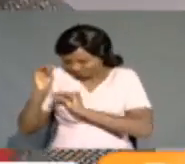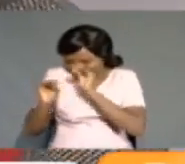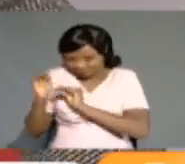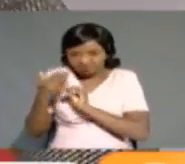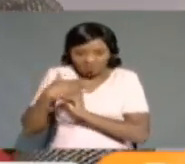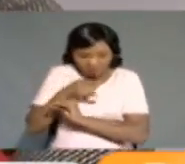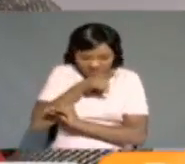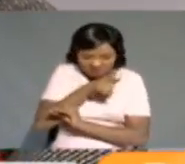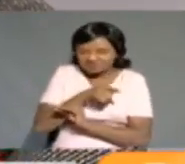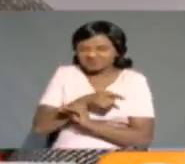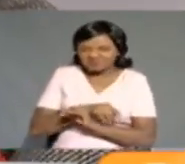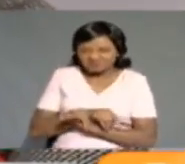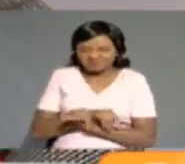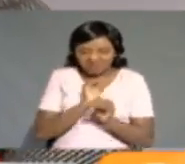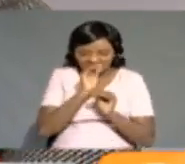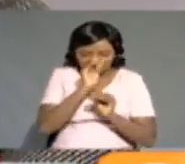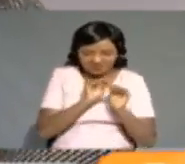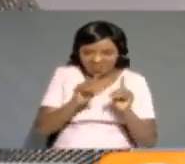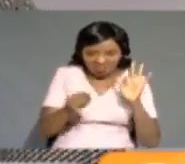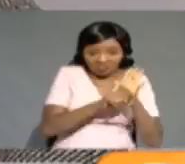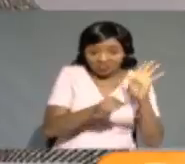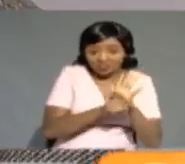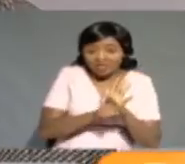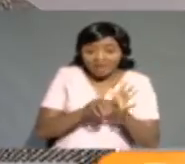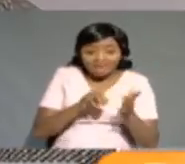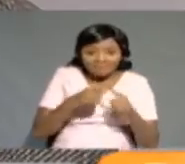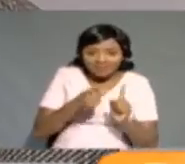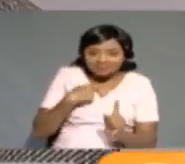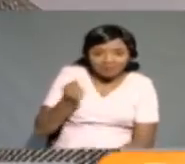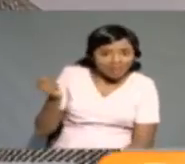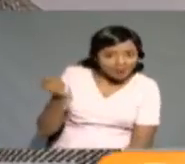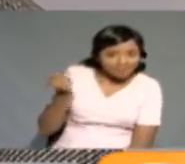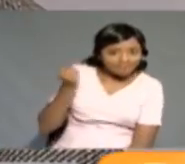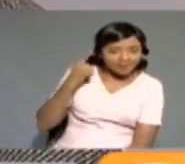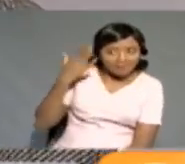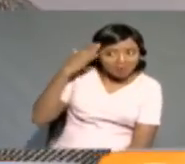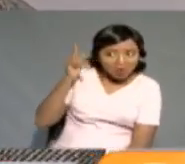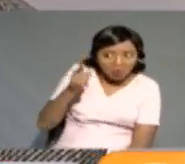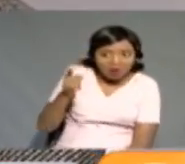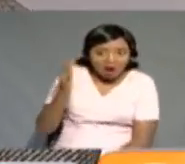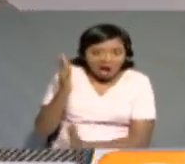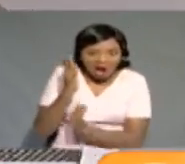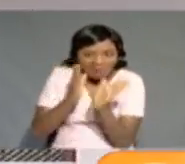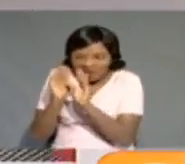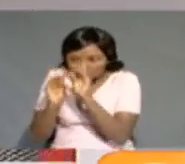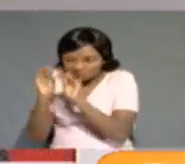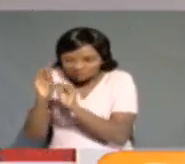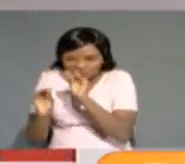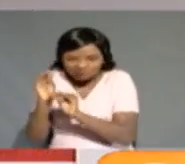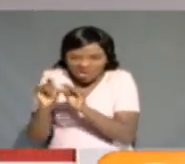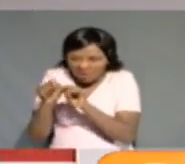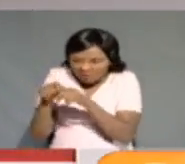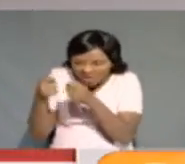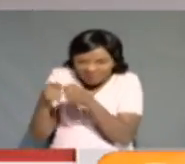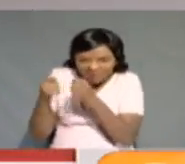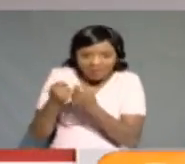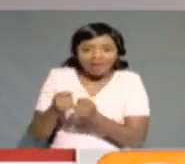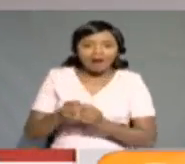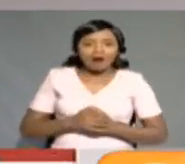inakuwa kwamba ukajua kabla hawajakuja kwenye kingwe na chao kile. Kwa hivyo sasa